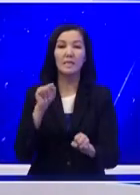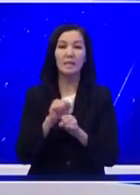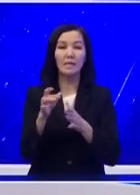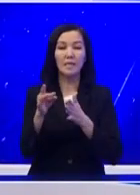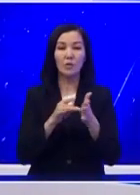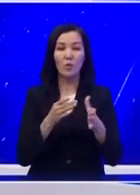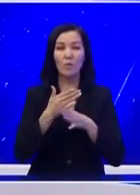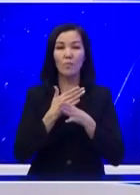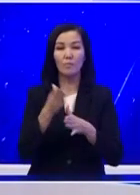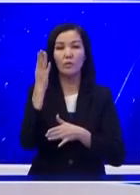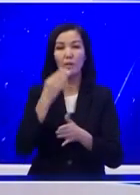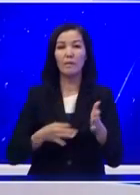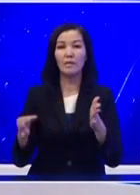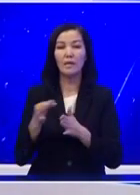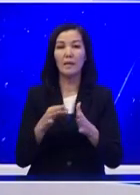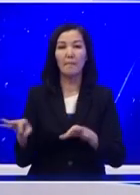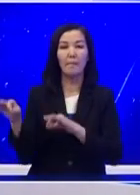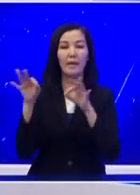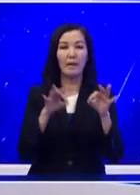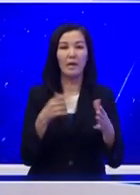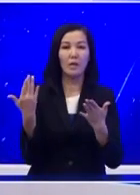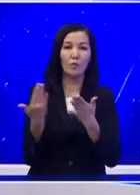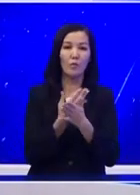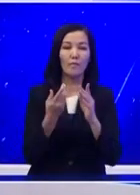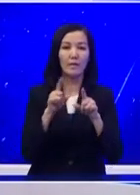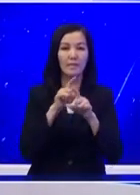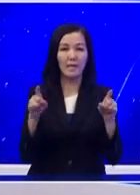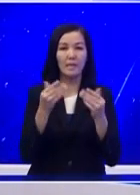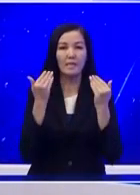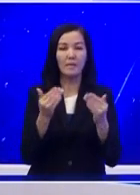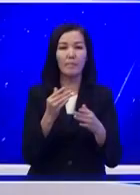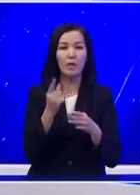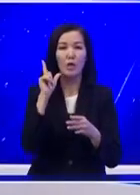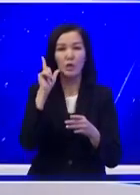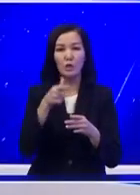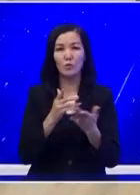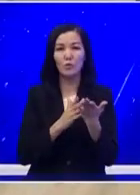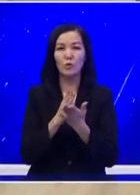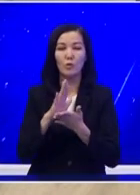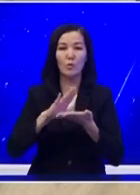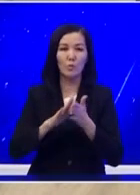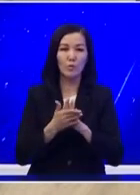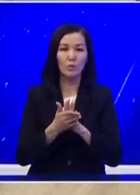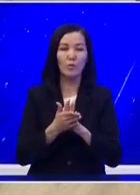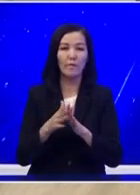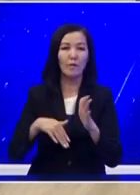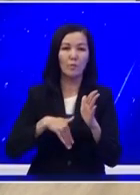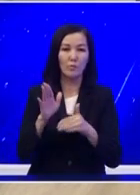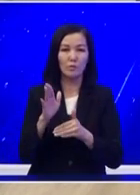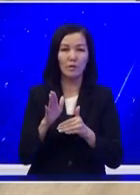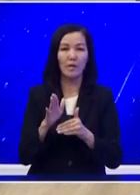Станция скорой помощи Алматинской области переехала в новое здание. Теперь у дежурных служб есть комфортабельные помещения для каждого